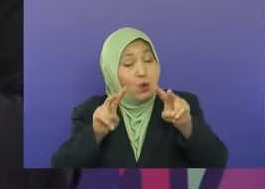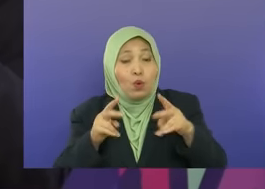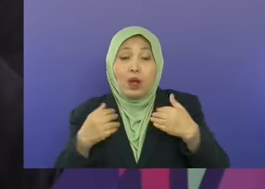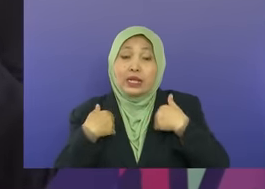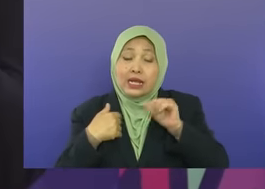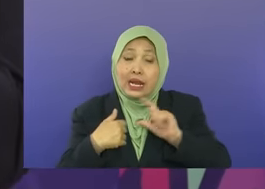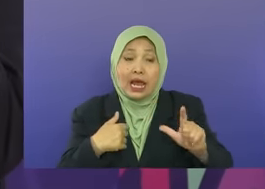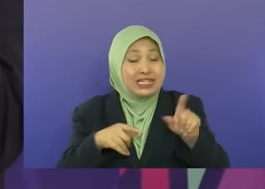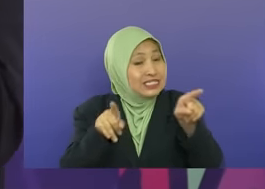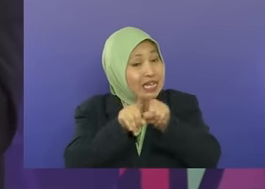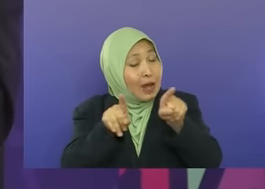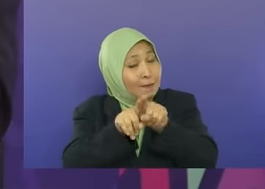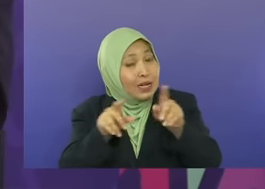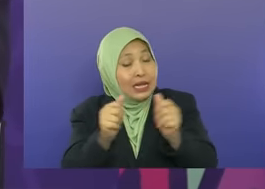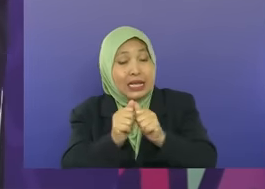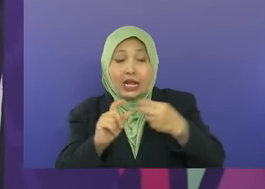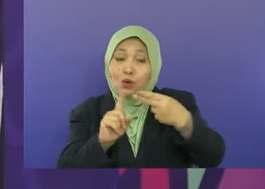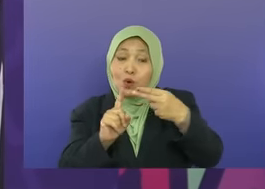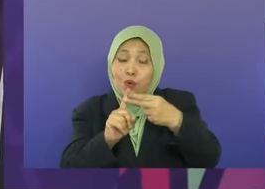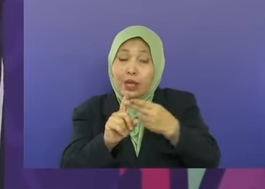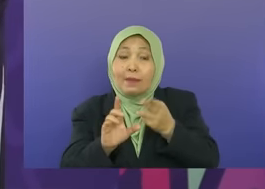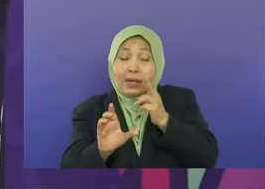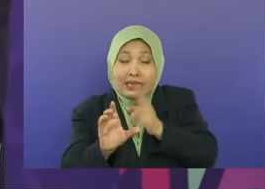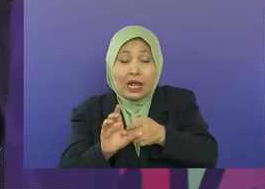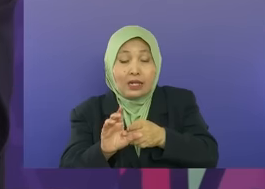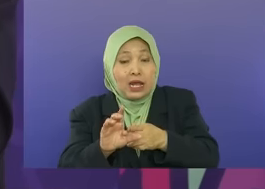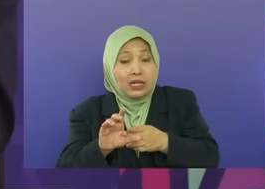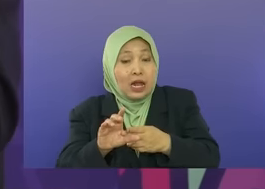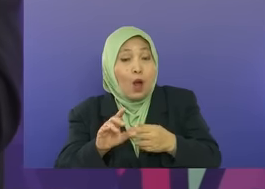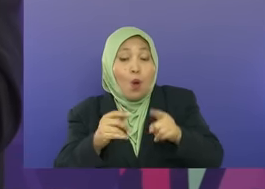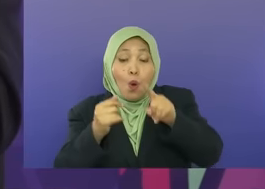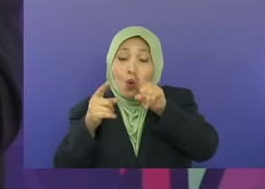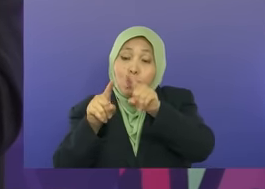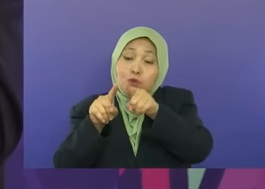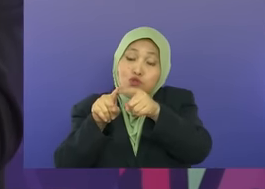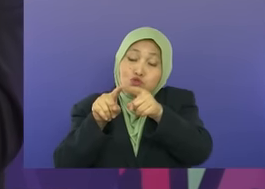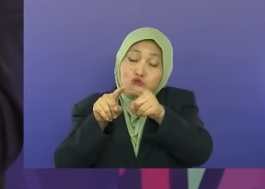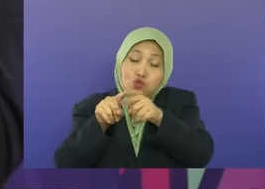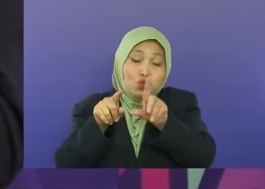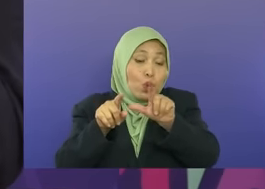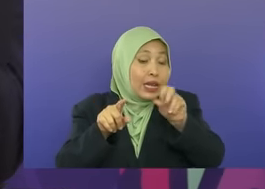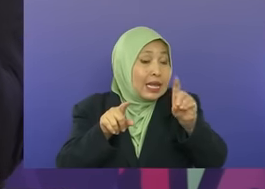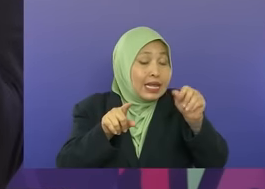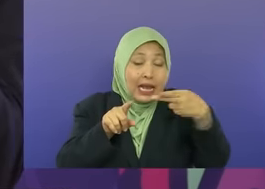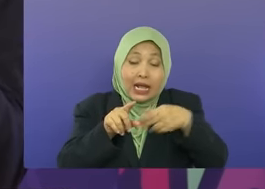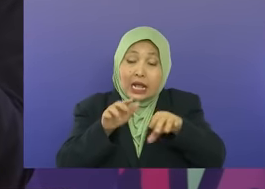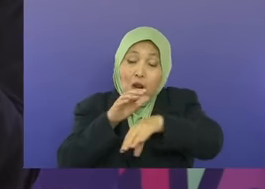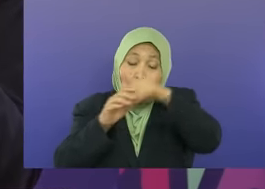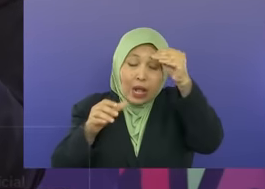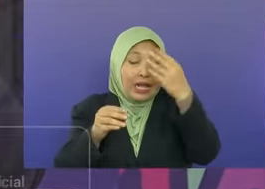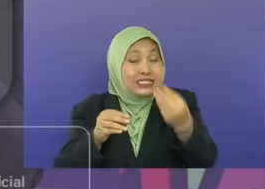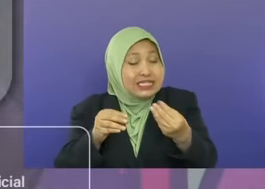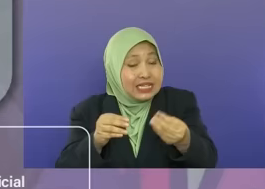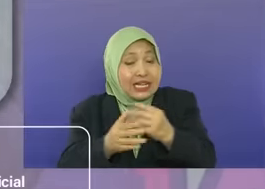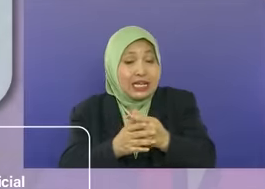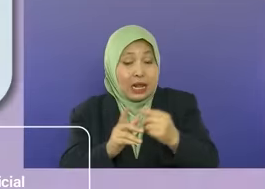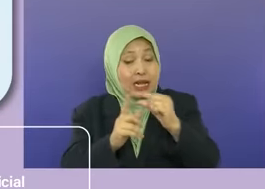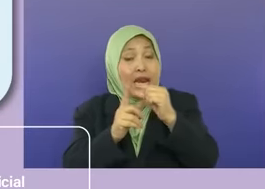sama juga huruf yang melibatkan hujung lidah dikeluarkan sedikit yaitulah kalimat